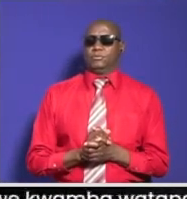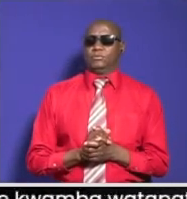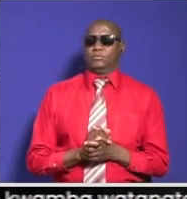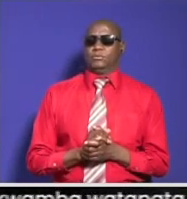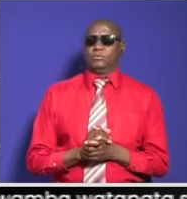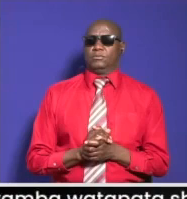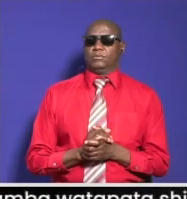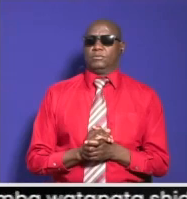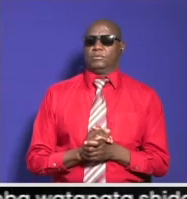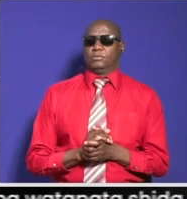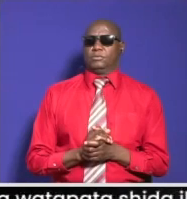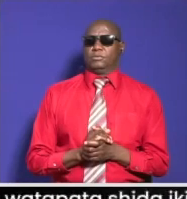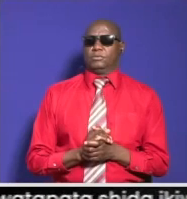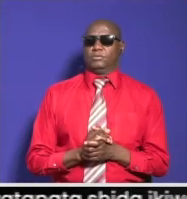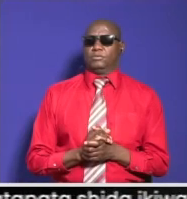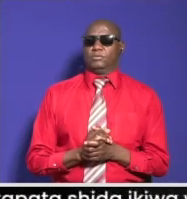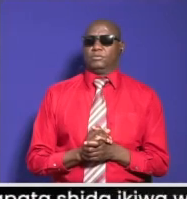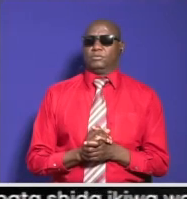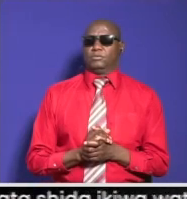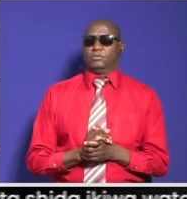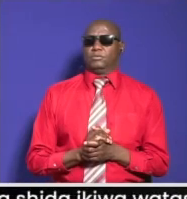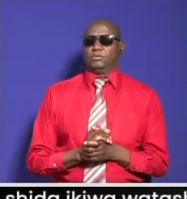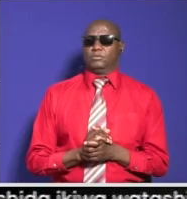Nalipata. Mwelewe maneno?